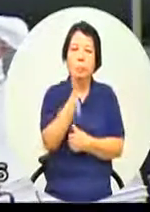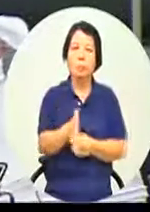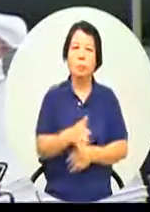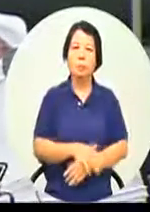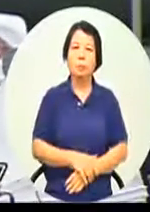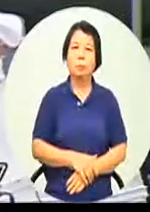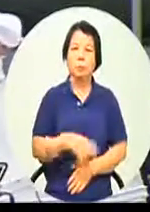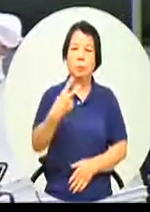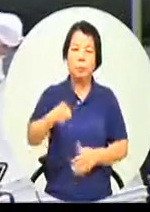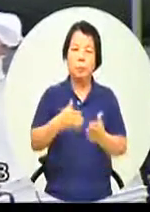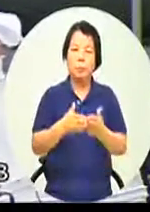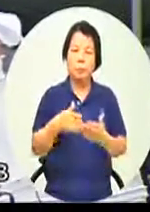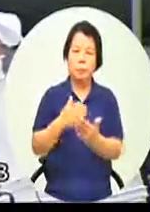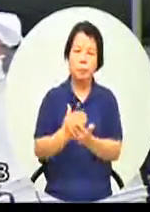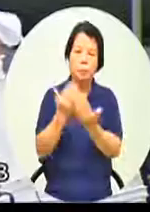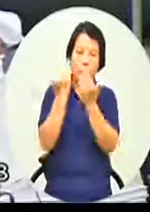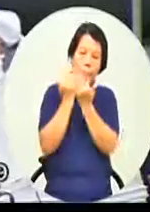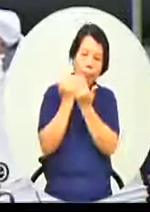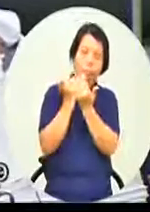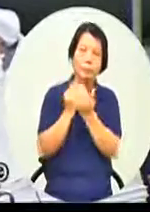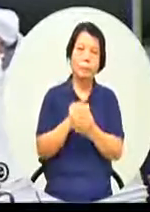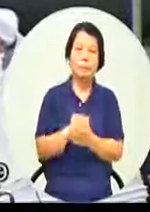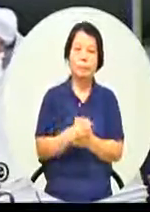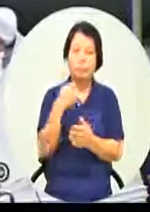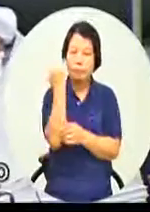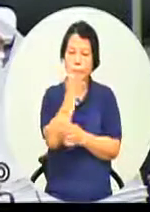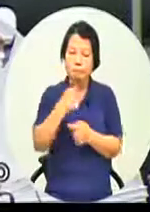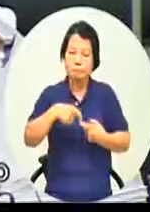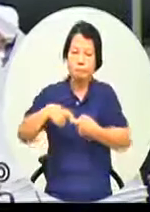还是要黑箱到底呢？嗯？